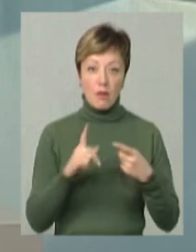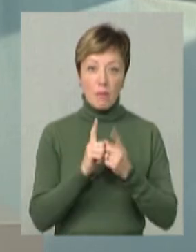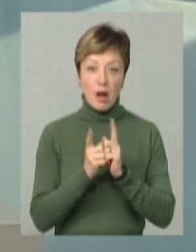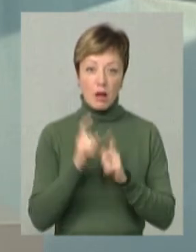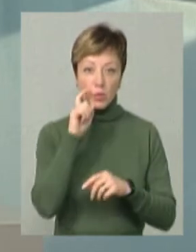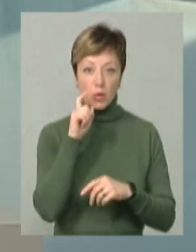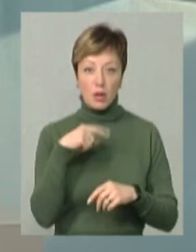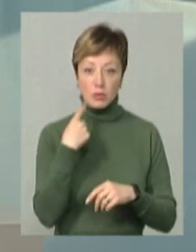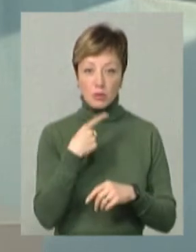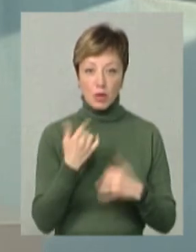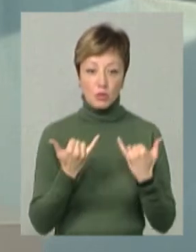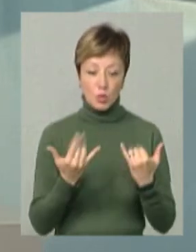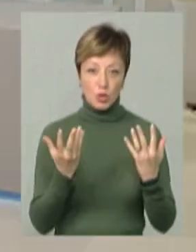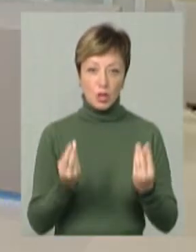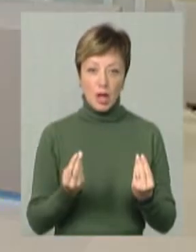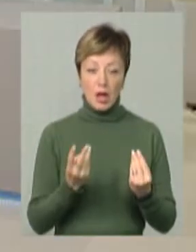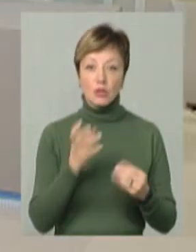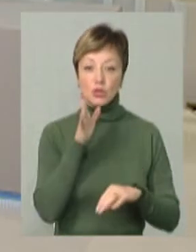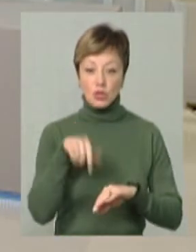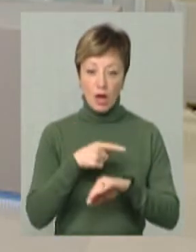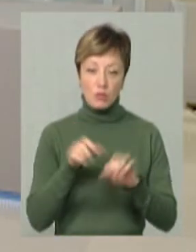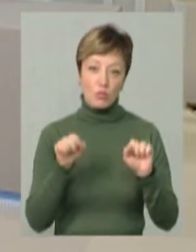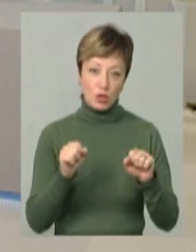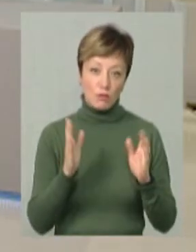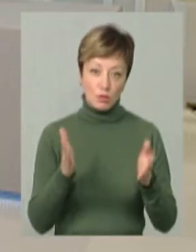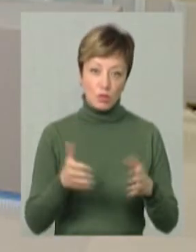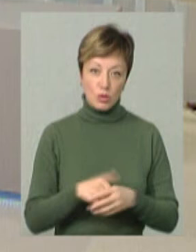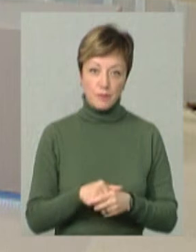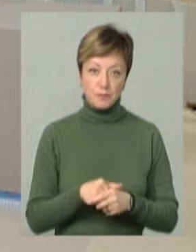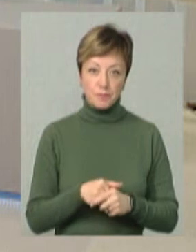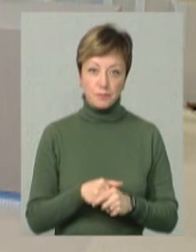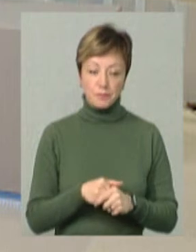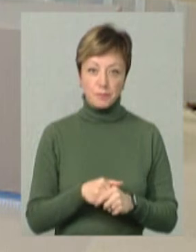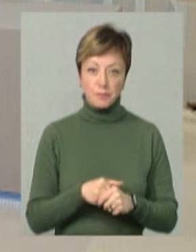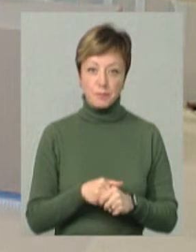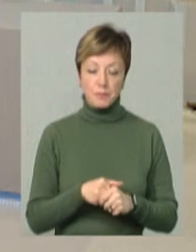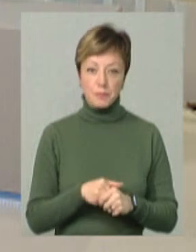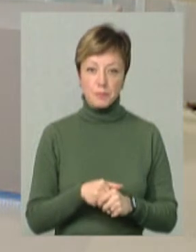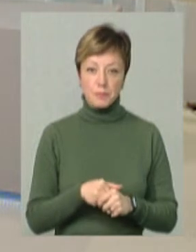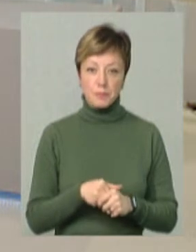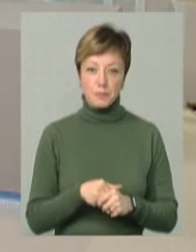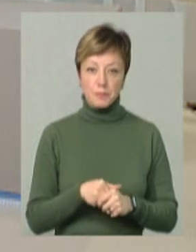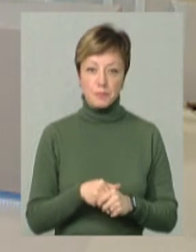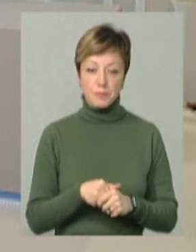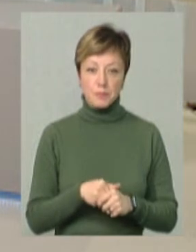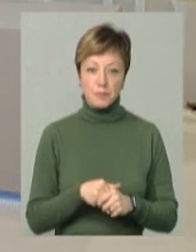перекладу української на сьогоднішній день, а з часом вони, можливо, і будуть. Я зрозуміла. Так.